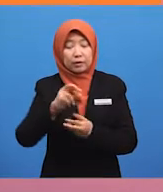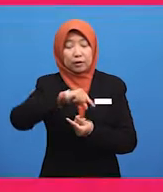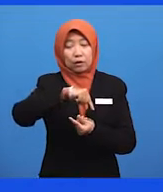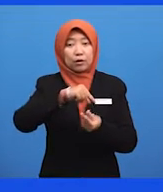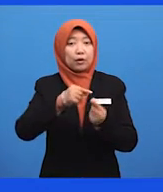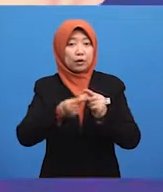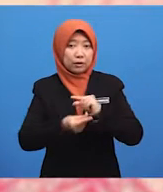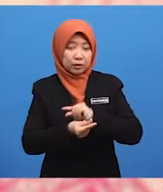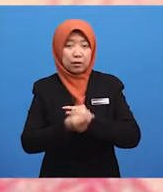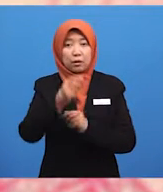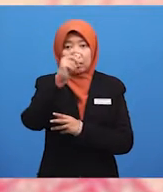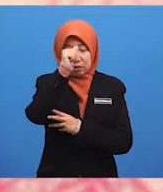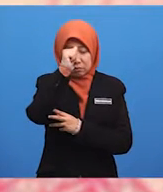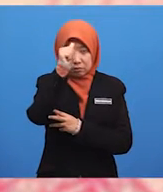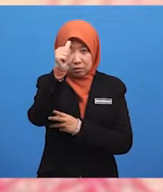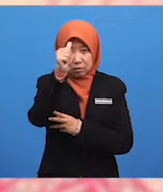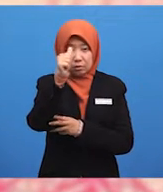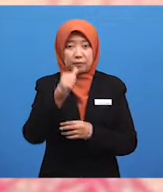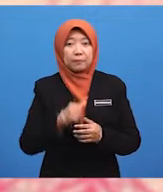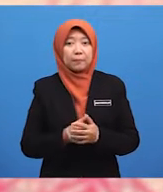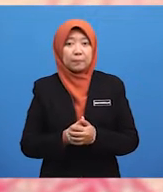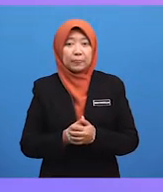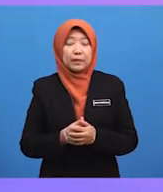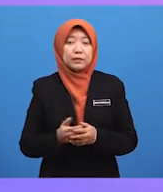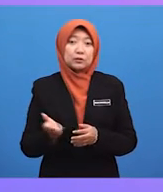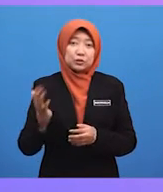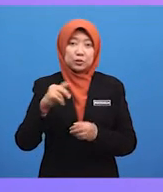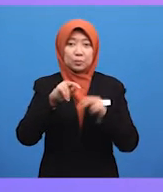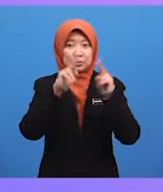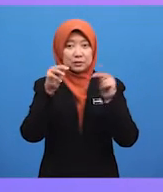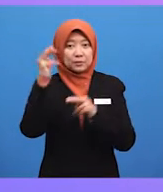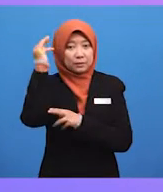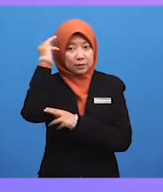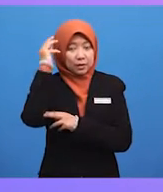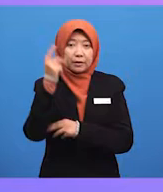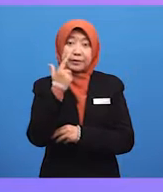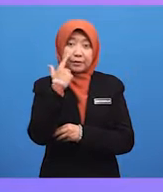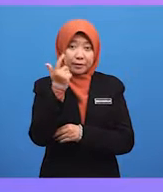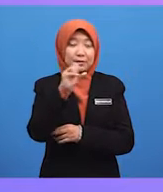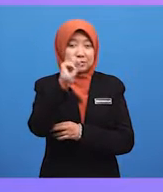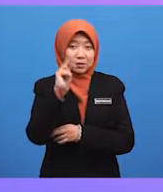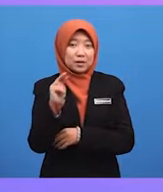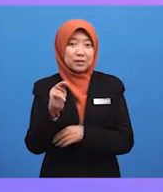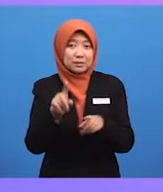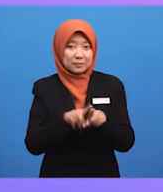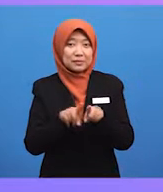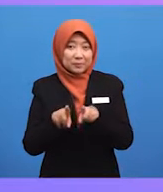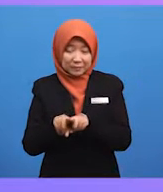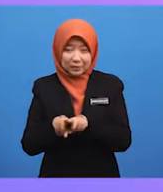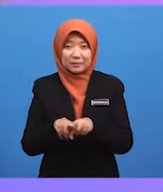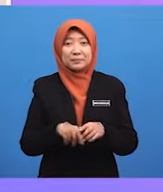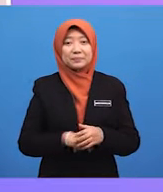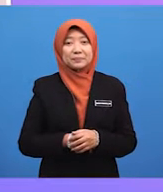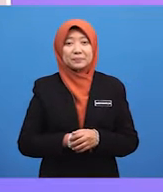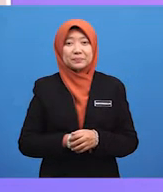kita. Baiklah murid-murid, jom uji minda. Kita lihat soalan sama-sama. Soalan